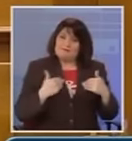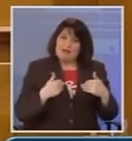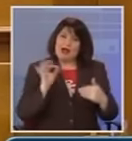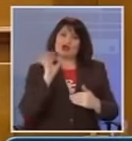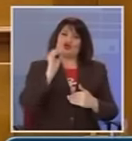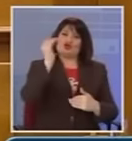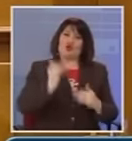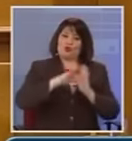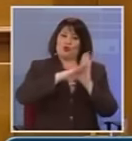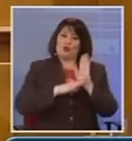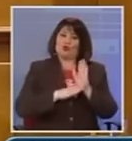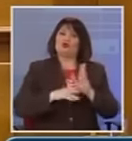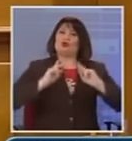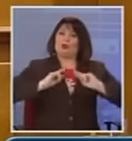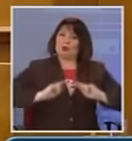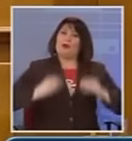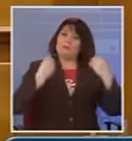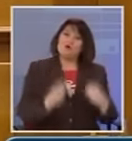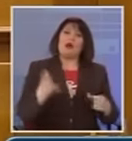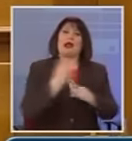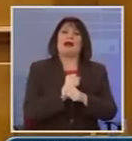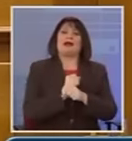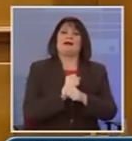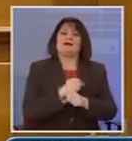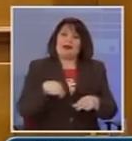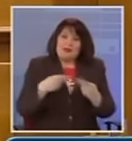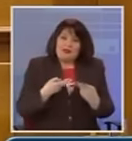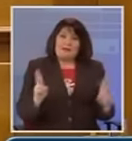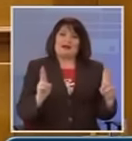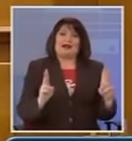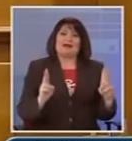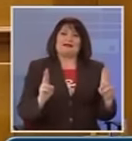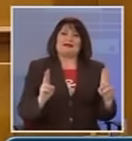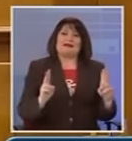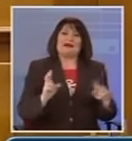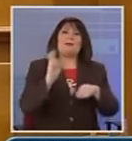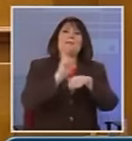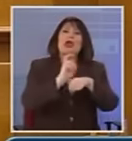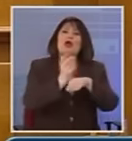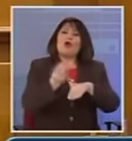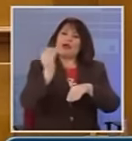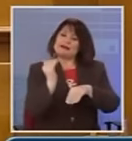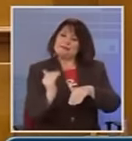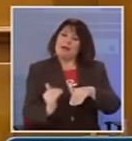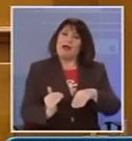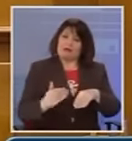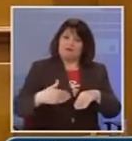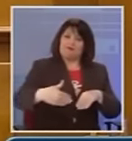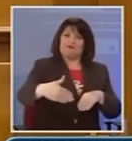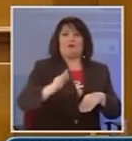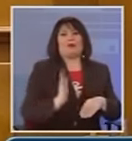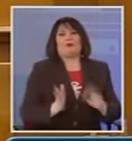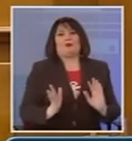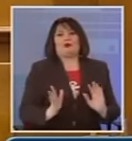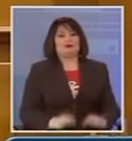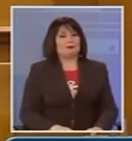τους όρους για την ανακούφιση του χρέους. Και αυτό θα επιτρέψει χαμηλότερα πλεονάσματα τα επόμενα χρόνια. Και μην ξεχνάτε ότι με